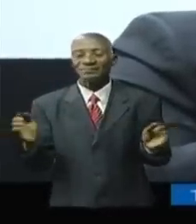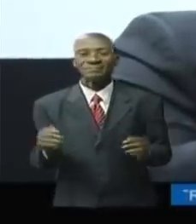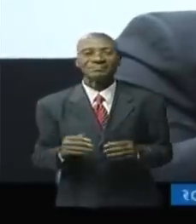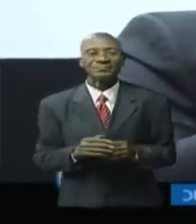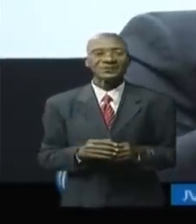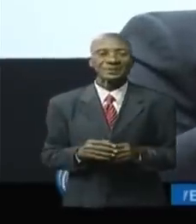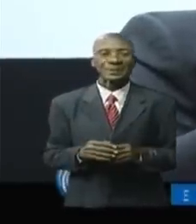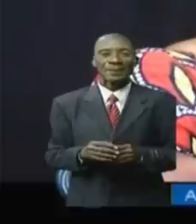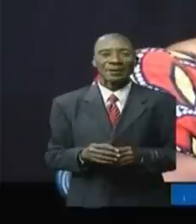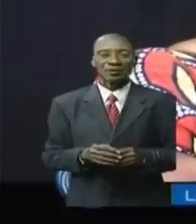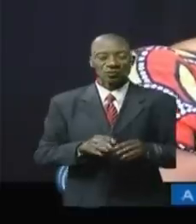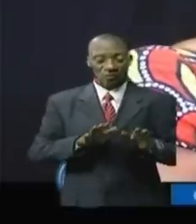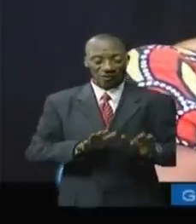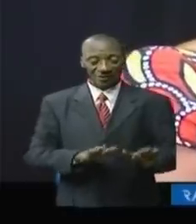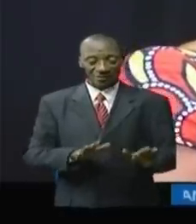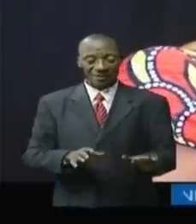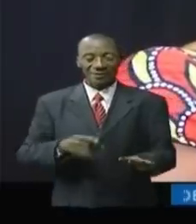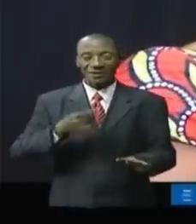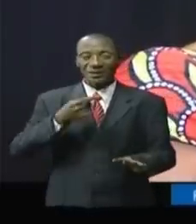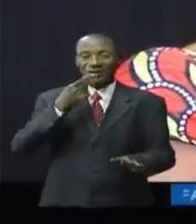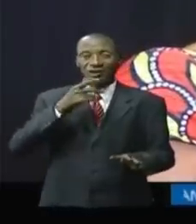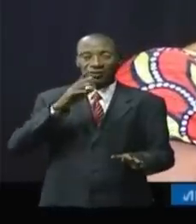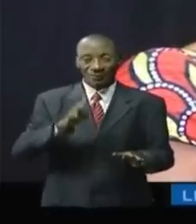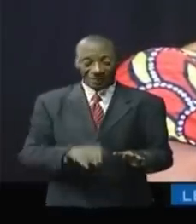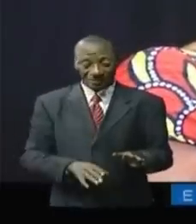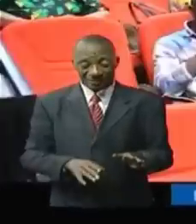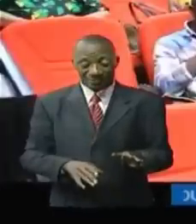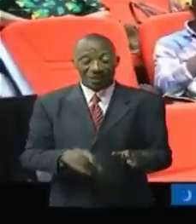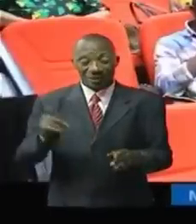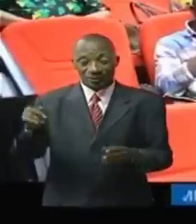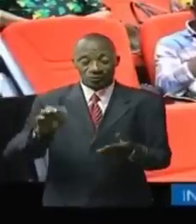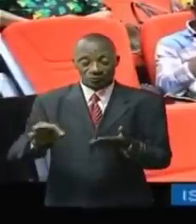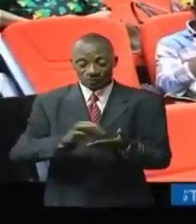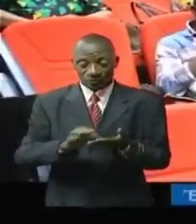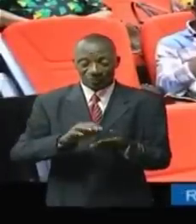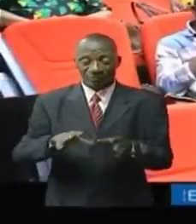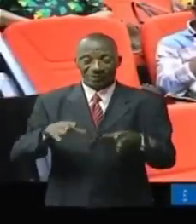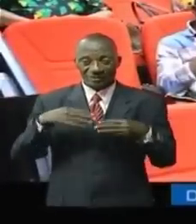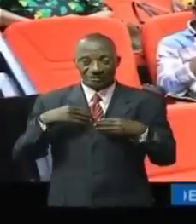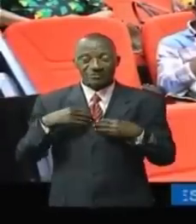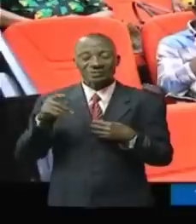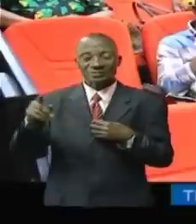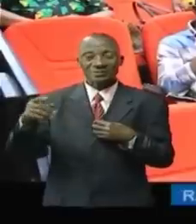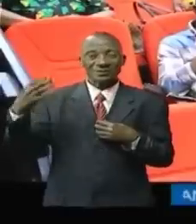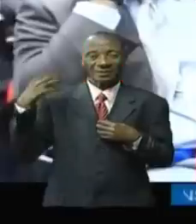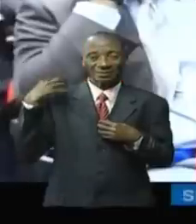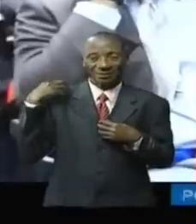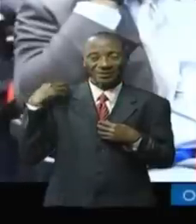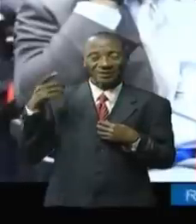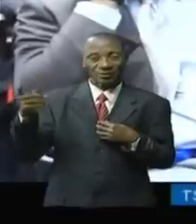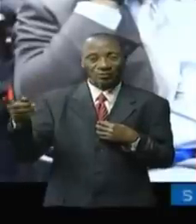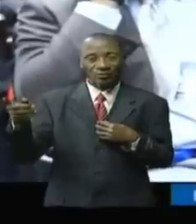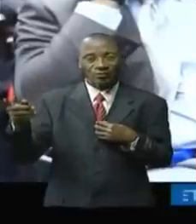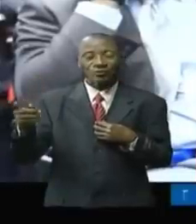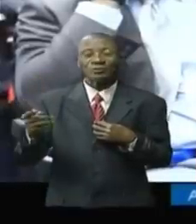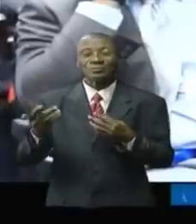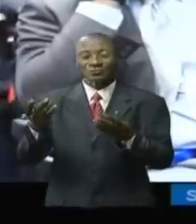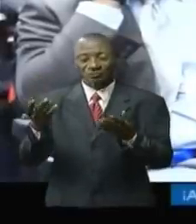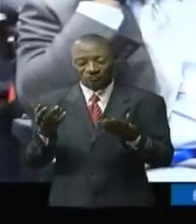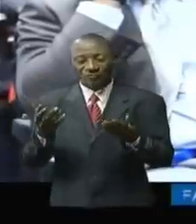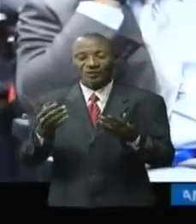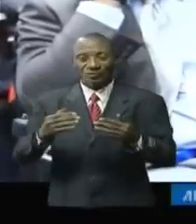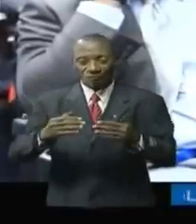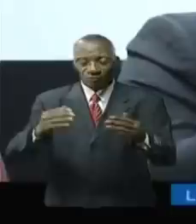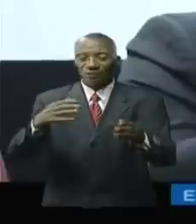les parlements s'en saisissent, Maître Dieudonné Tshibwabwa appelle les Congolais à signer une pétition en ligne qui va booster cette révision de